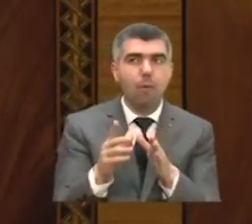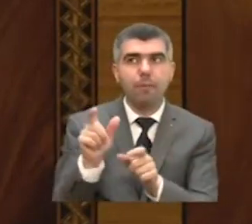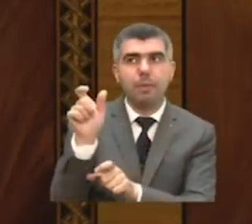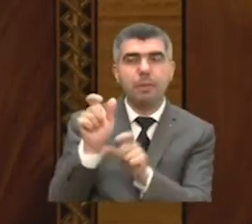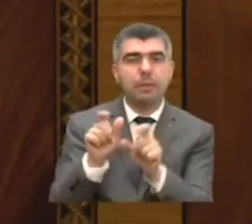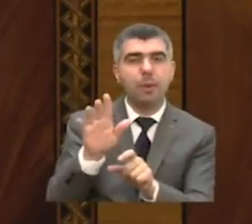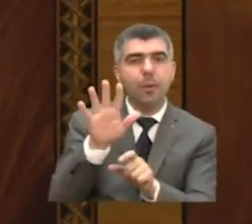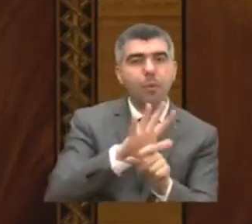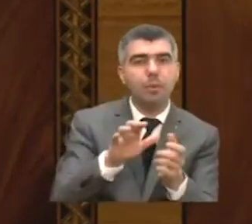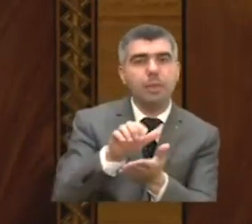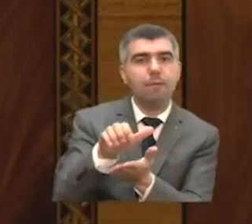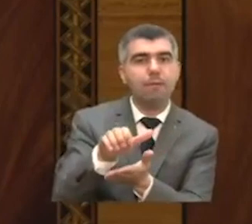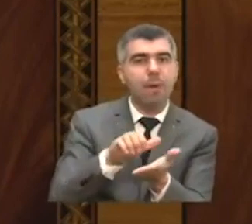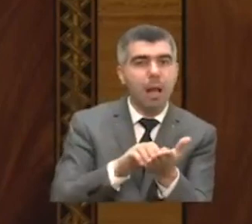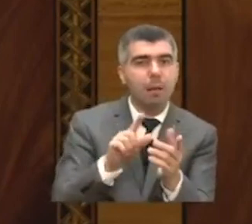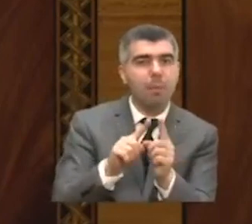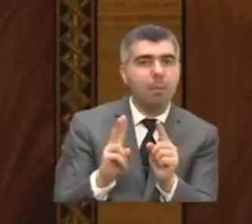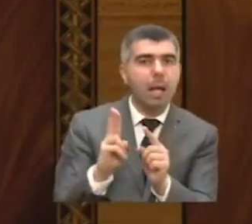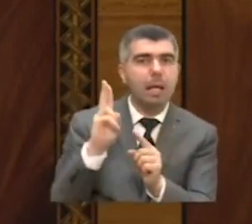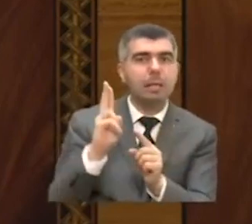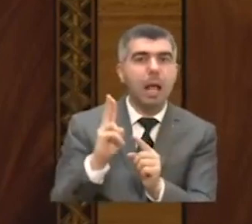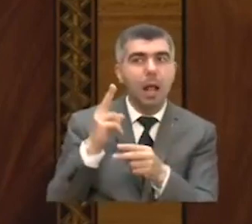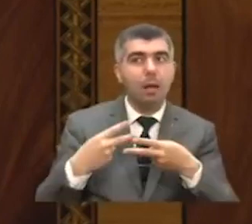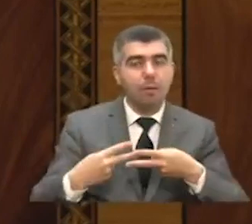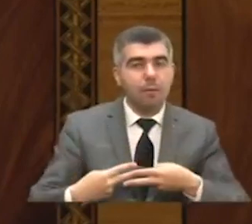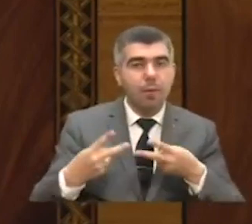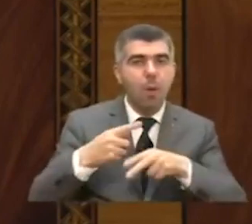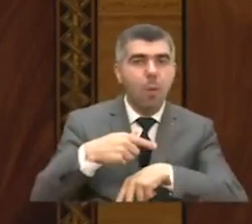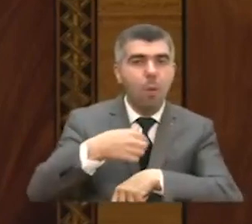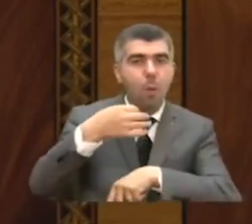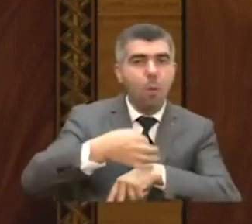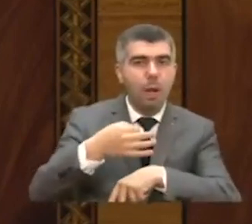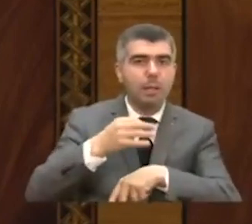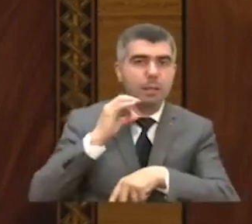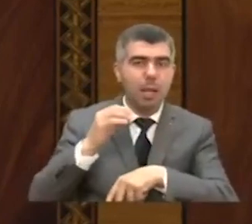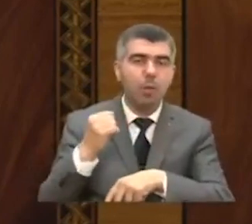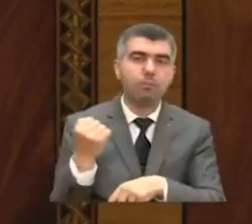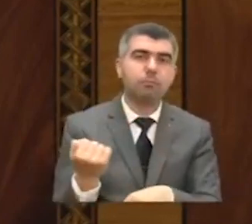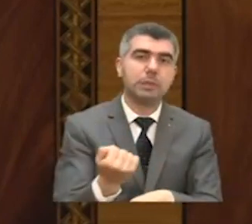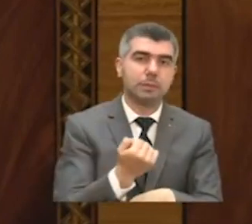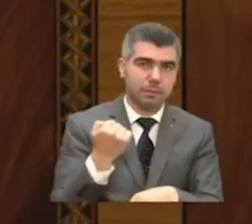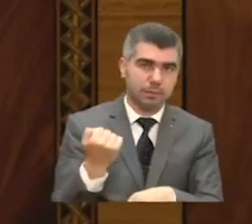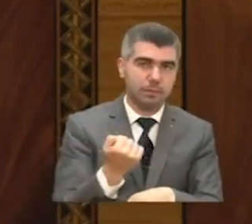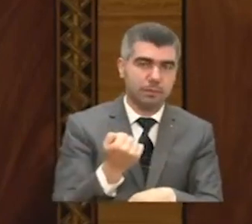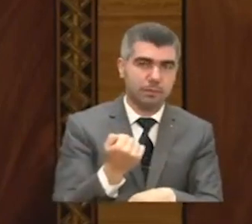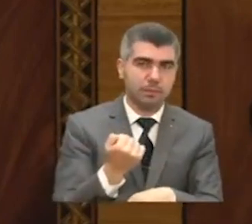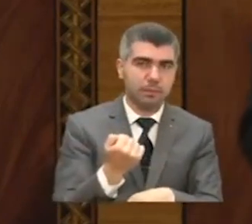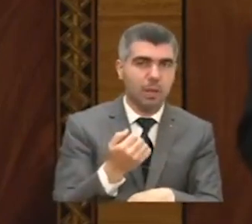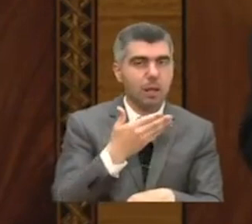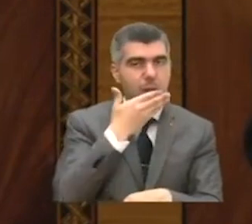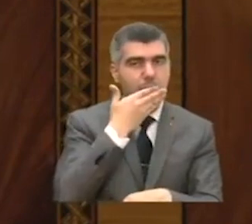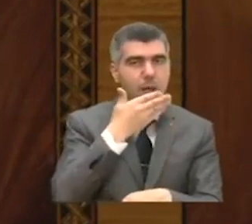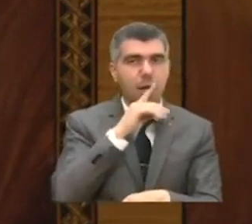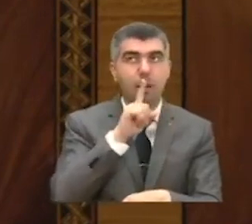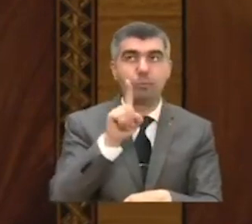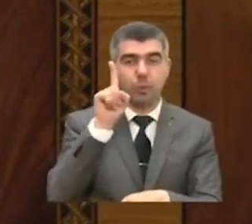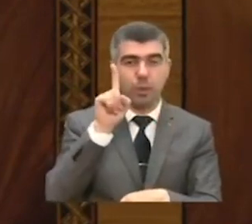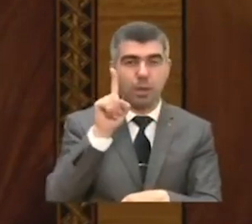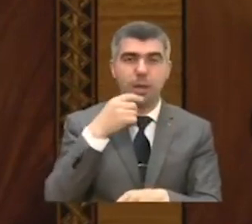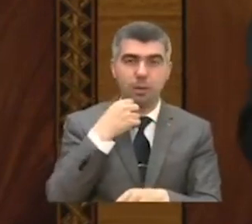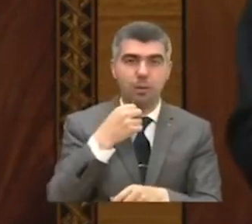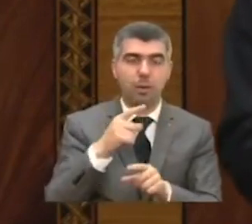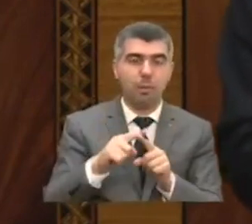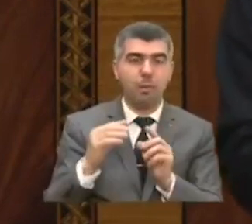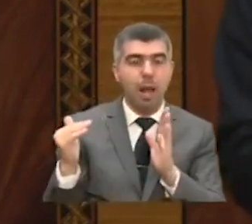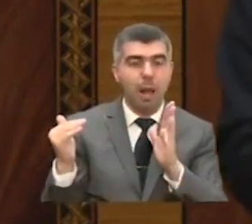الفلاحين وعطل انطلاق الزراعات الخريفية وتدهور الغطاء النباتي. ولكن بفضل الله وفي أواخر شهر